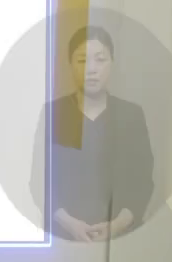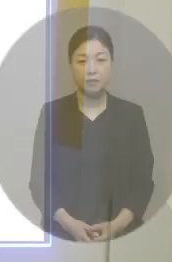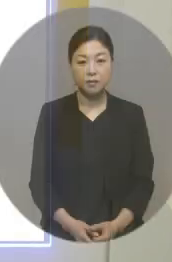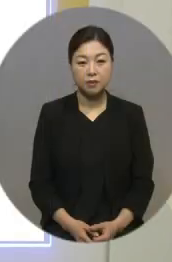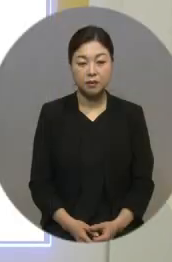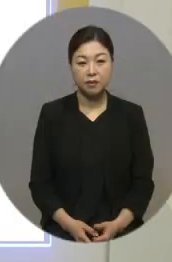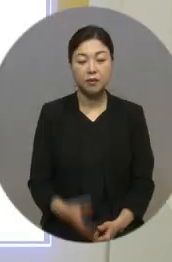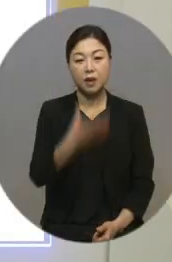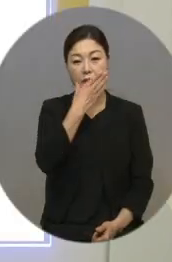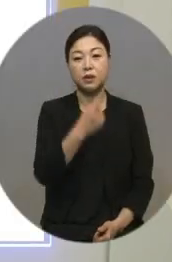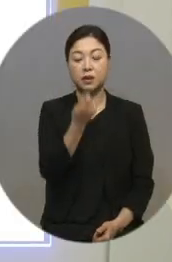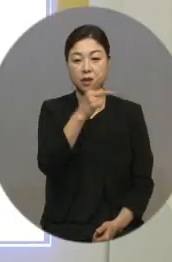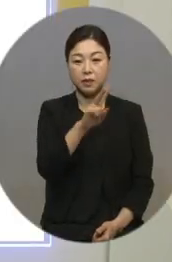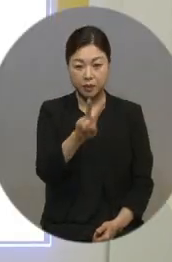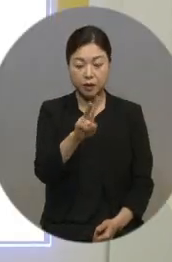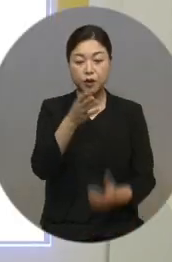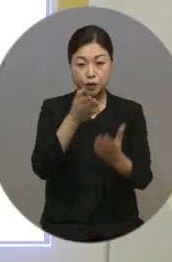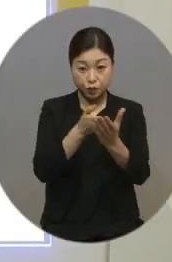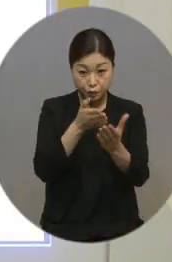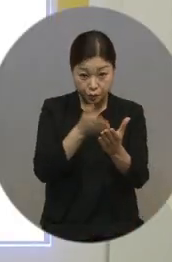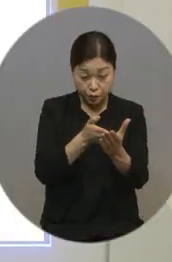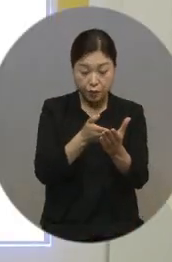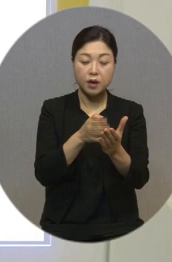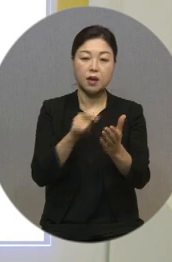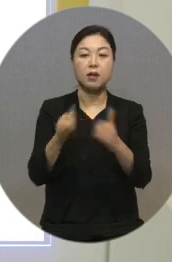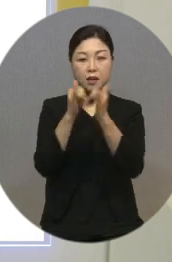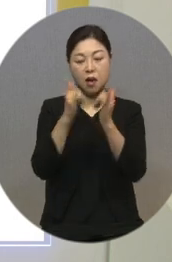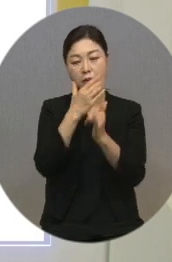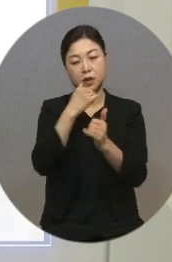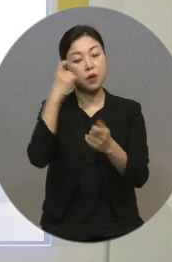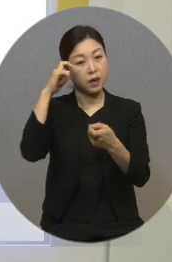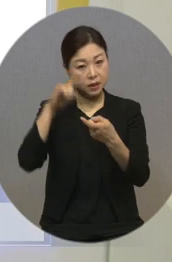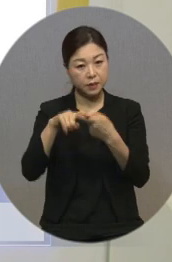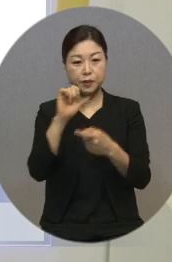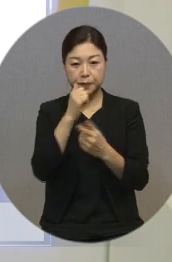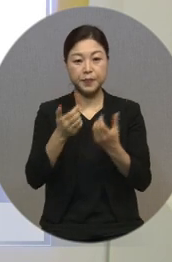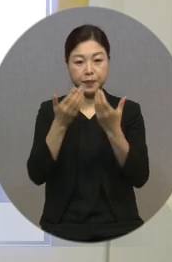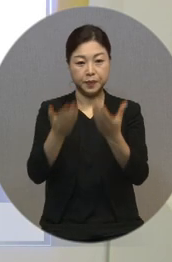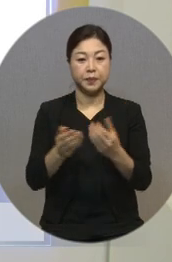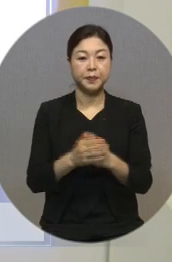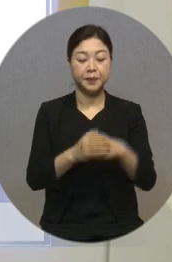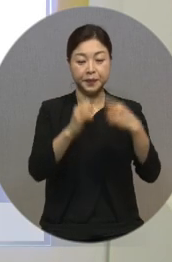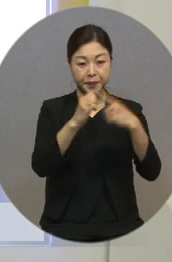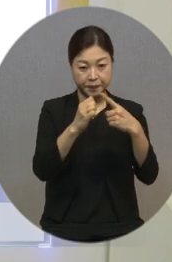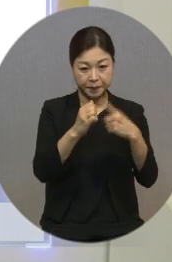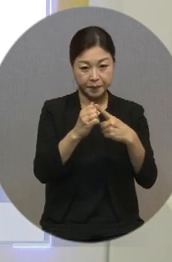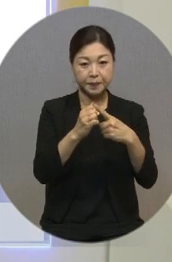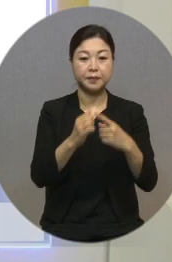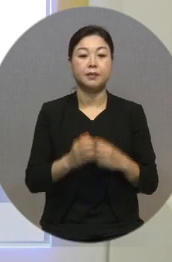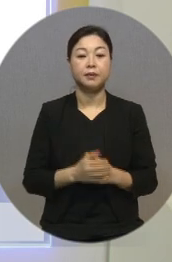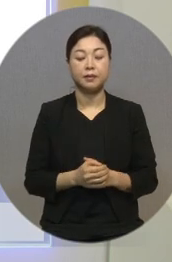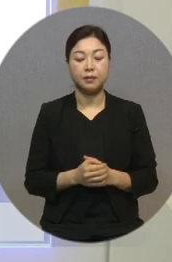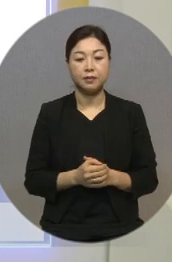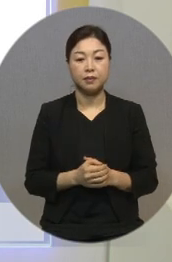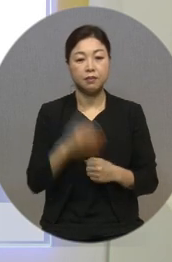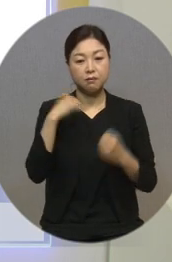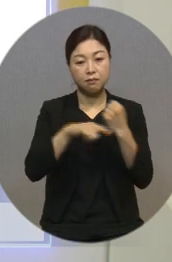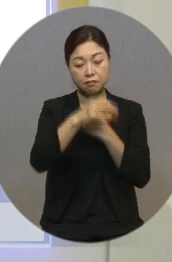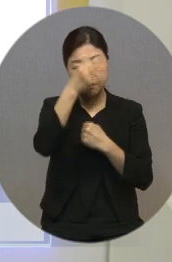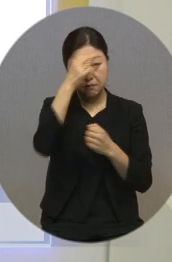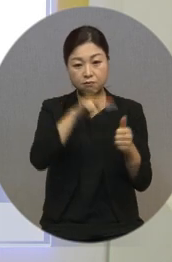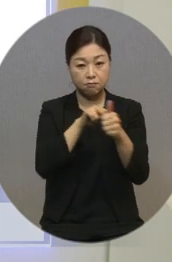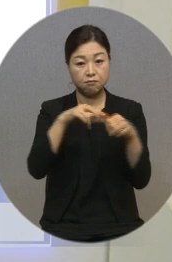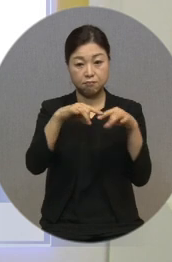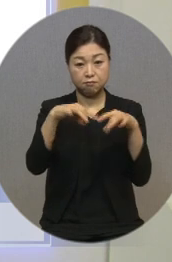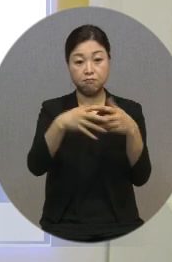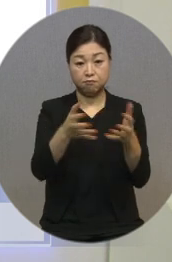웰페어 뉴스와 함께 사회복지의 이슈를 만나봅니다 오늘 첫 번째 기사입니다 과학기술